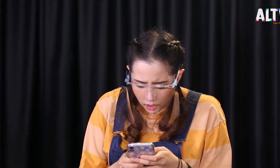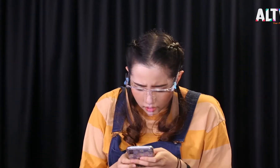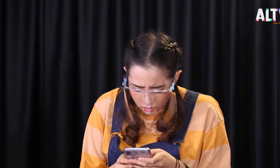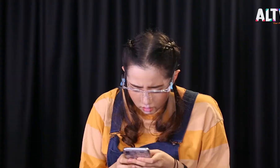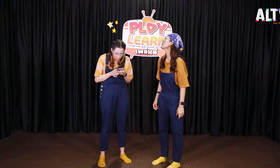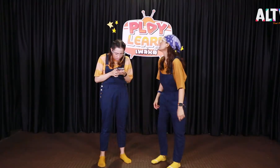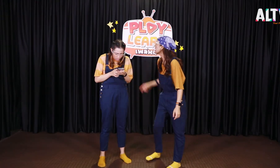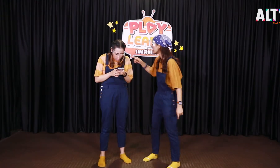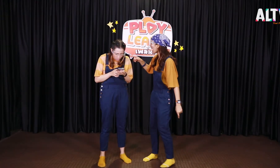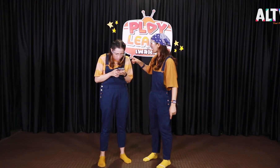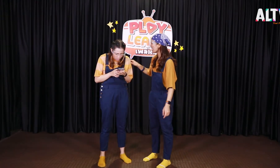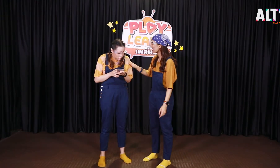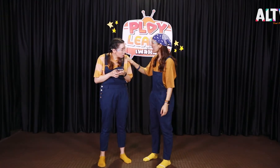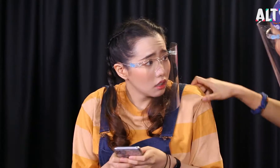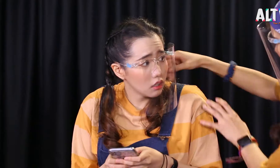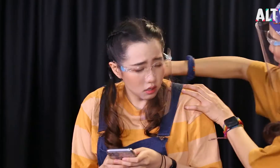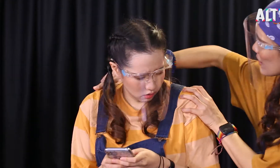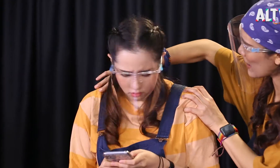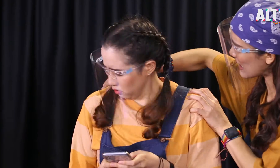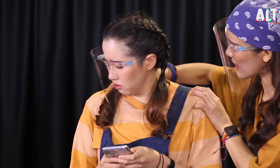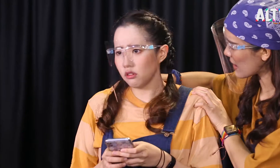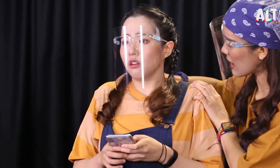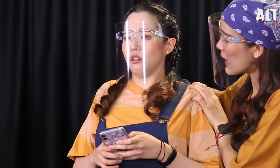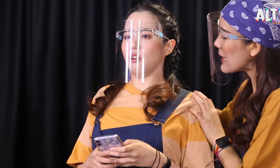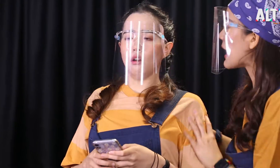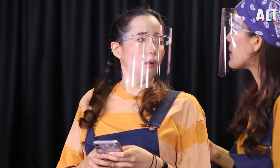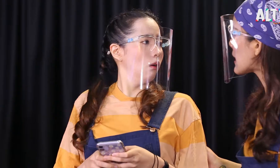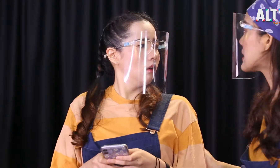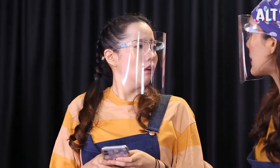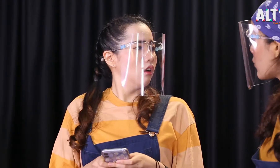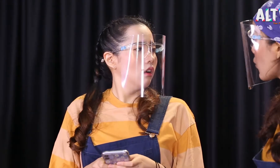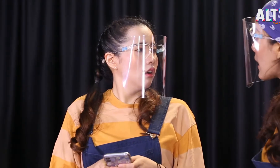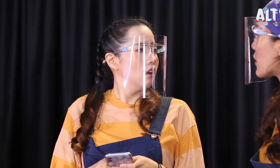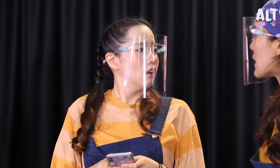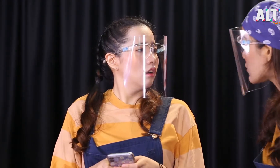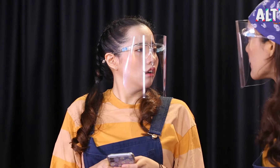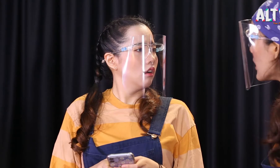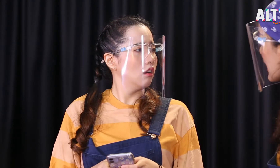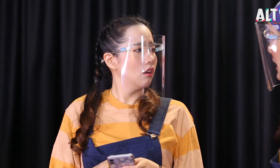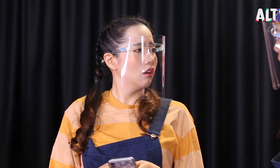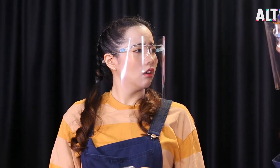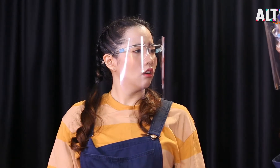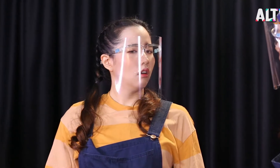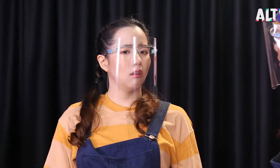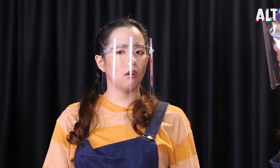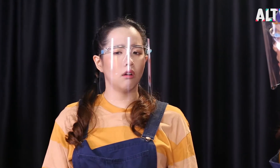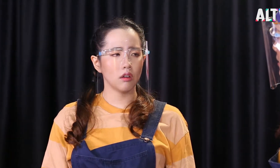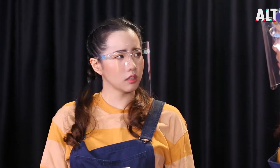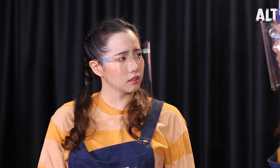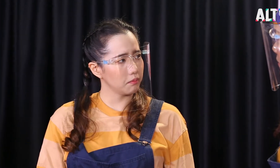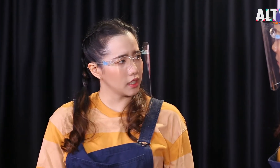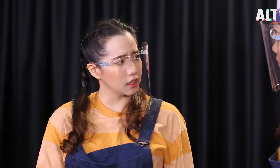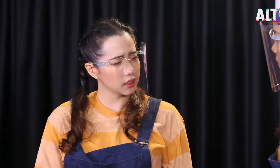เนี้ยนะ นี่ไงพี่เตยเอาขึ้นมาอย่างงี้เนี่ยแล้วพี่เตยก็จะไม่รู้ตัวแล้วก็จะรู้สึกเมื่อยไง โ